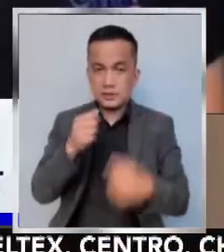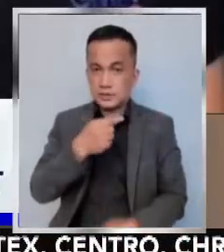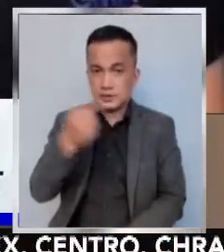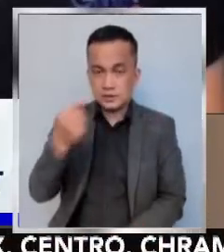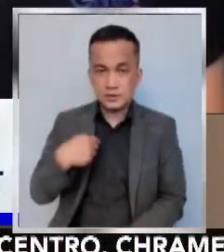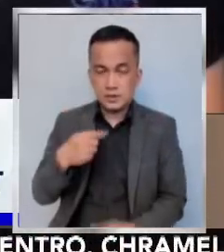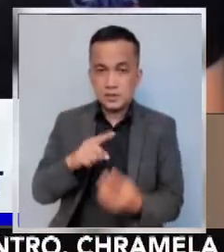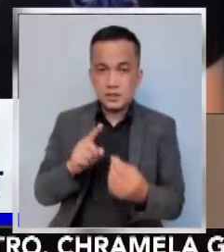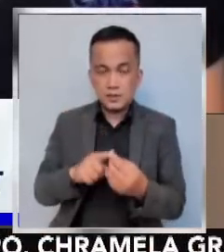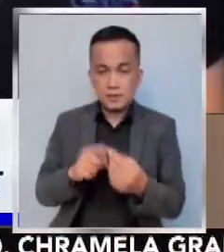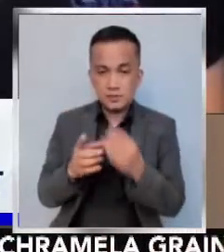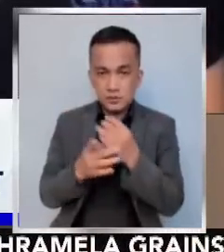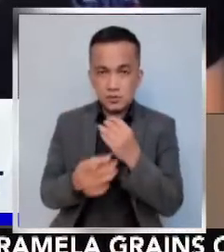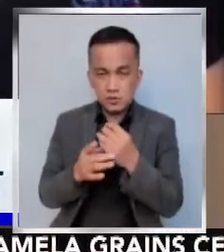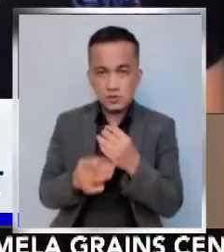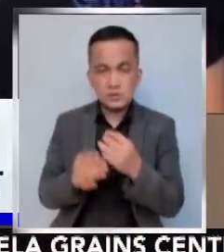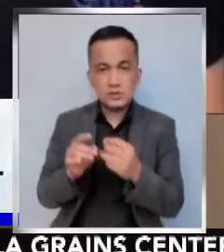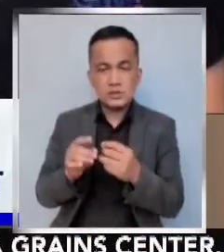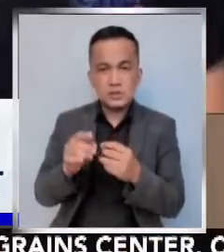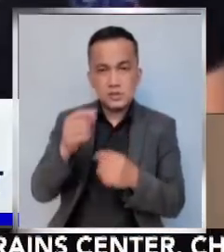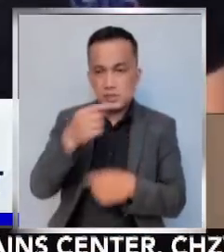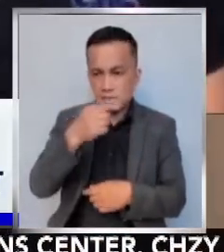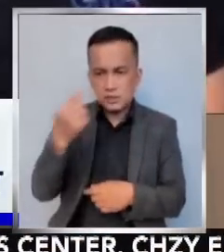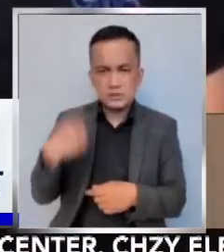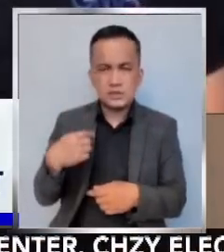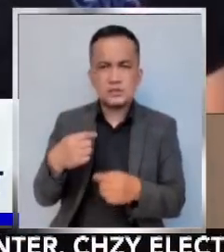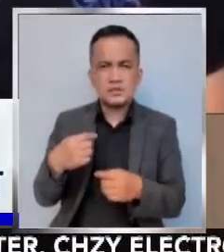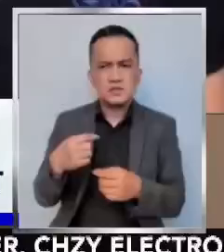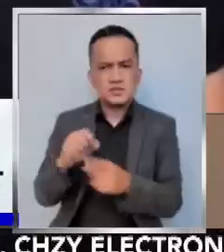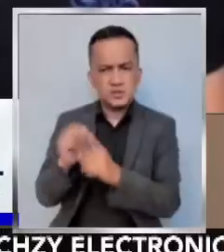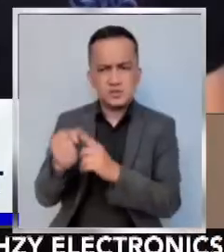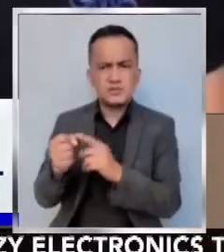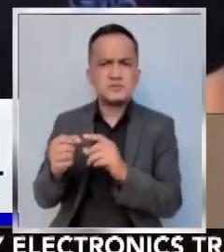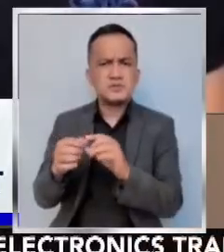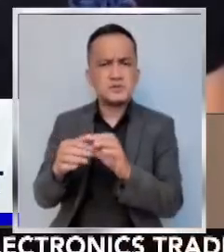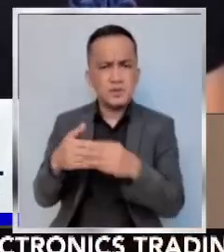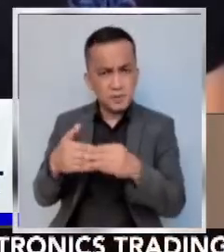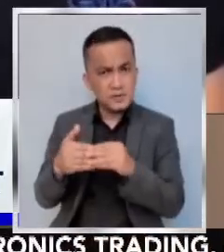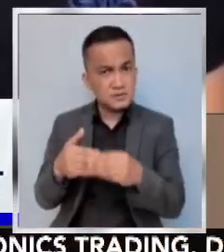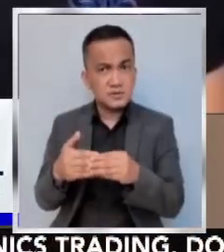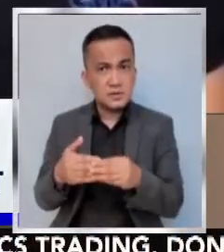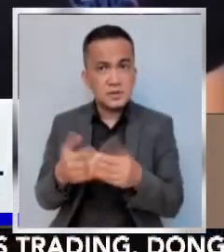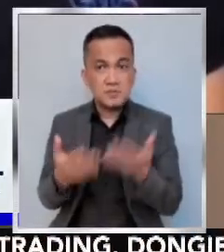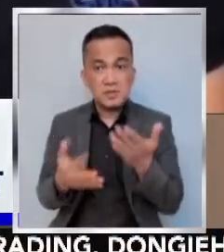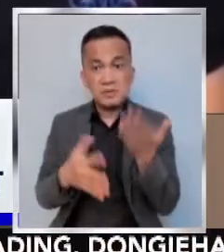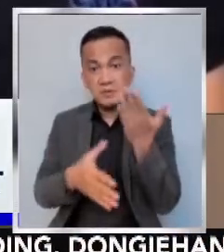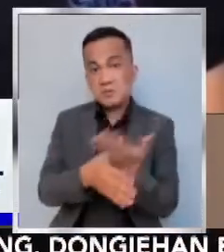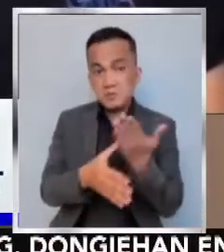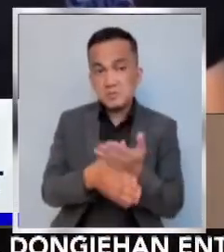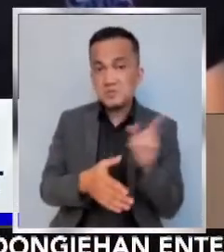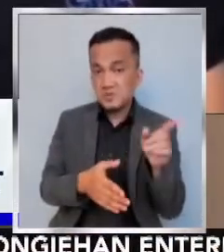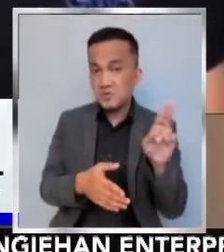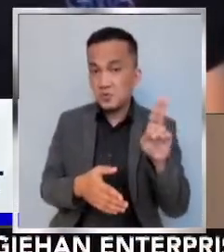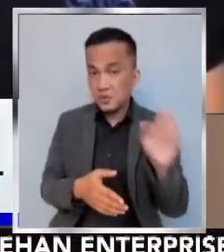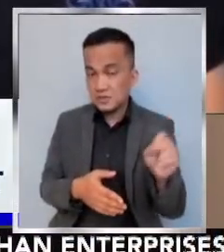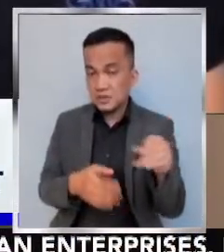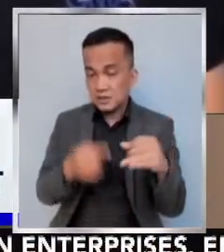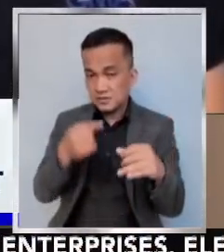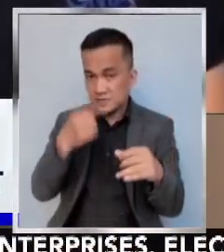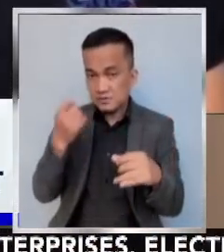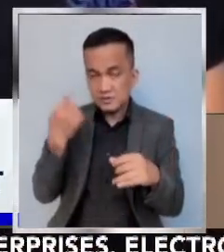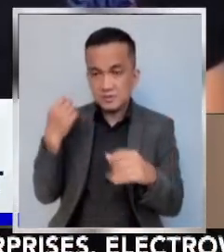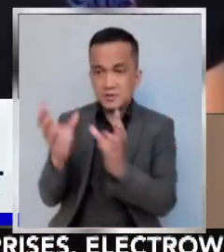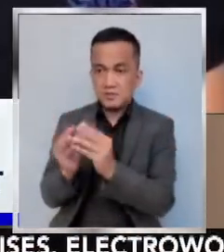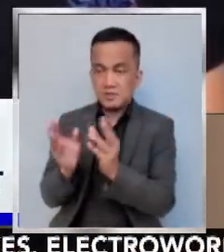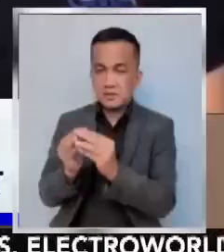Russia, the situation seems to be much more flexible. Magkakaroon din ng siguro annoyance in the United States, especially after the recent meeting between Biden and